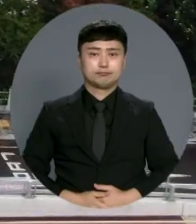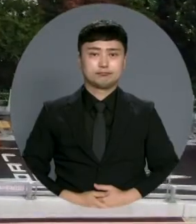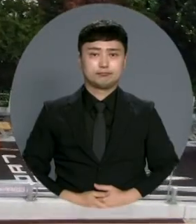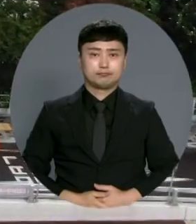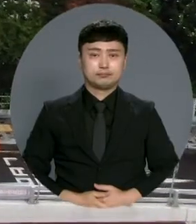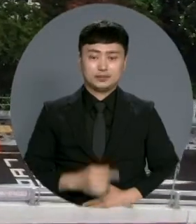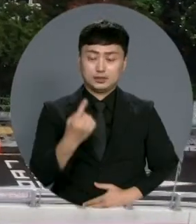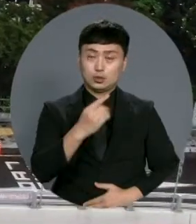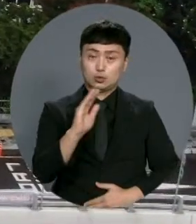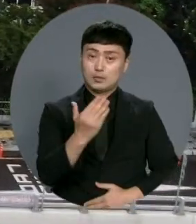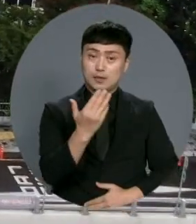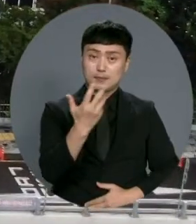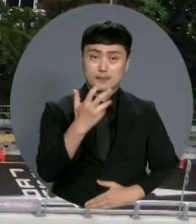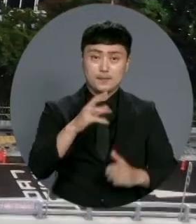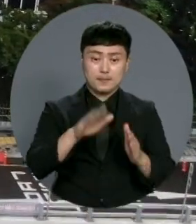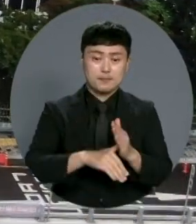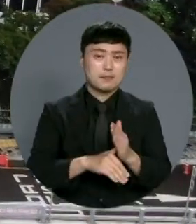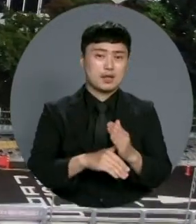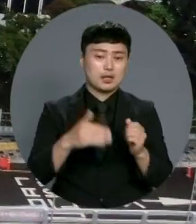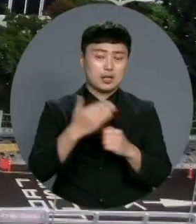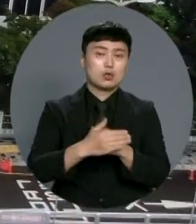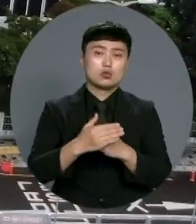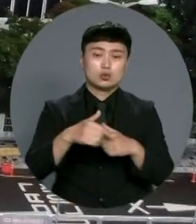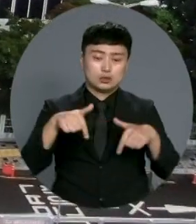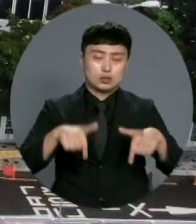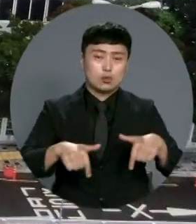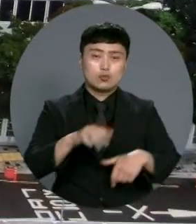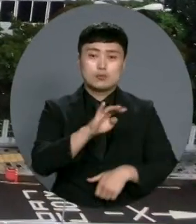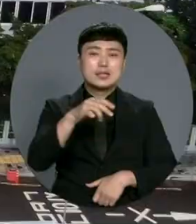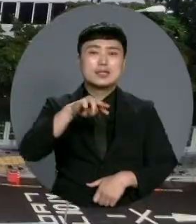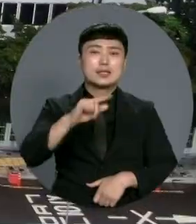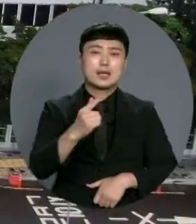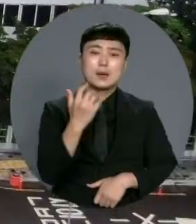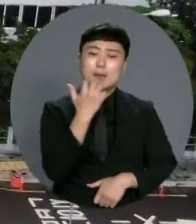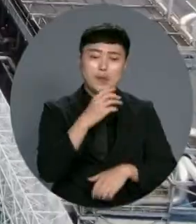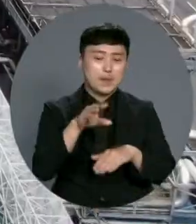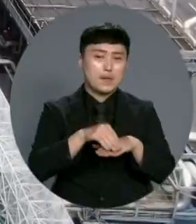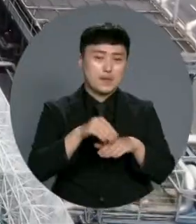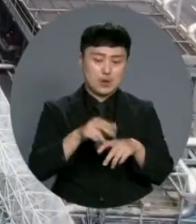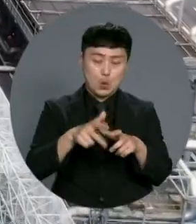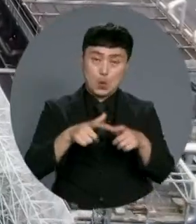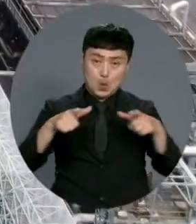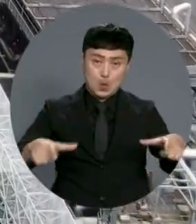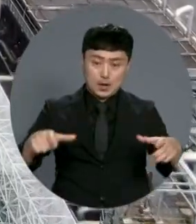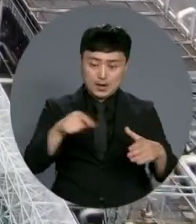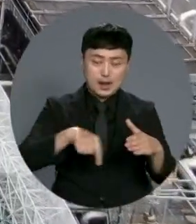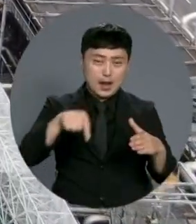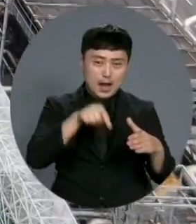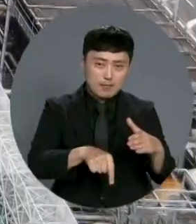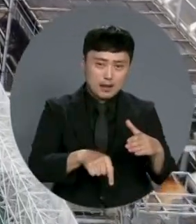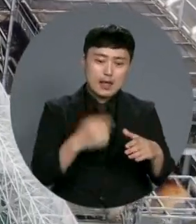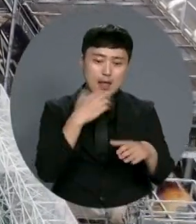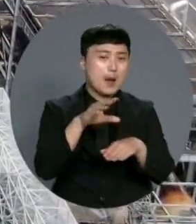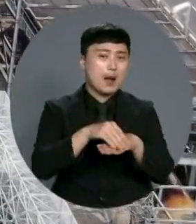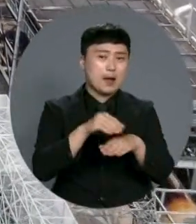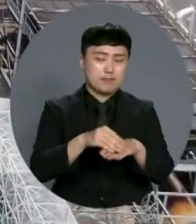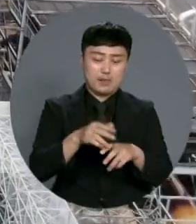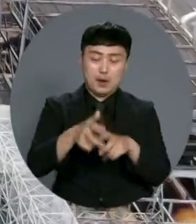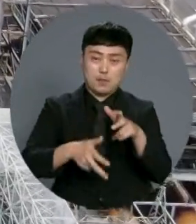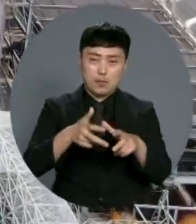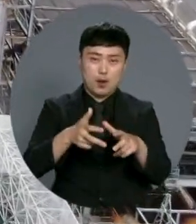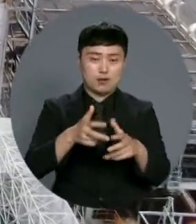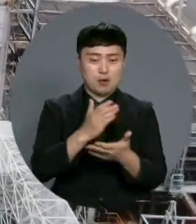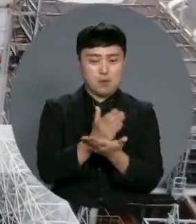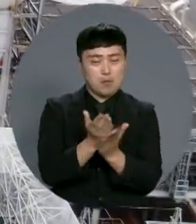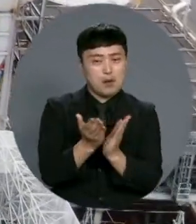지난 1980년 대구 서구 비산동에 조성된 대구 염색산업단지. 염색과 섬유 가공 등 120여